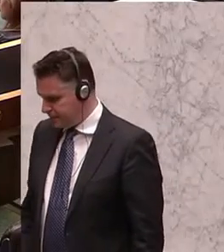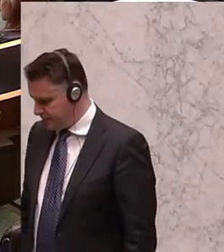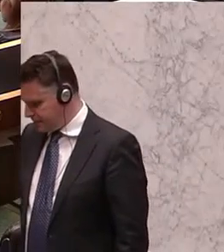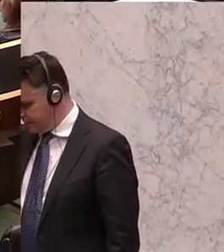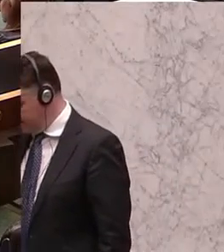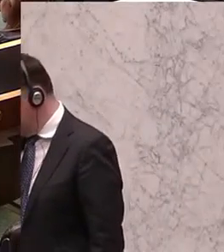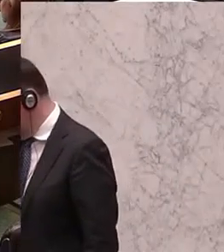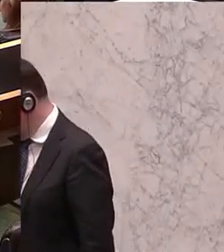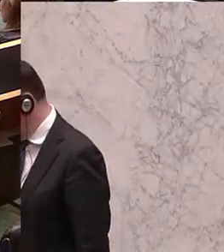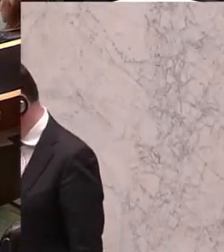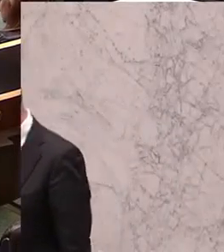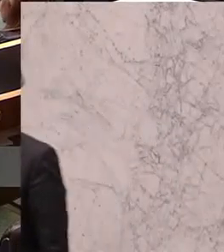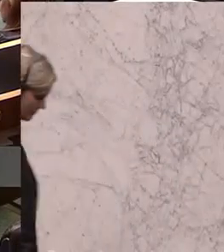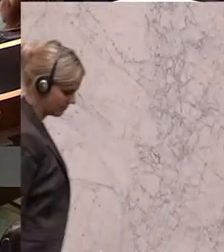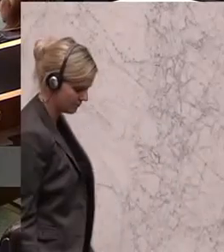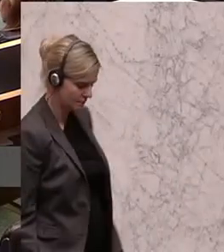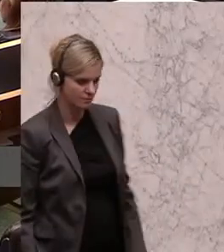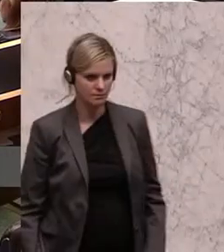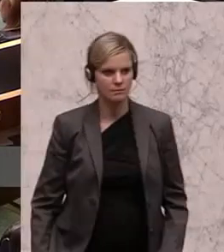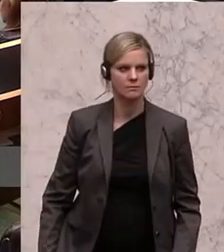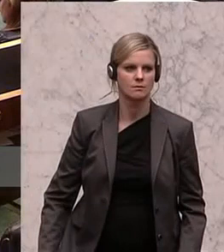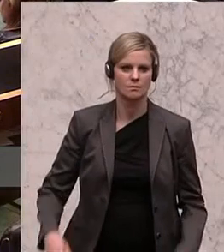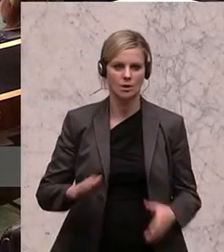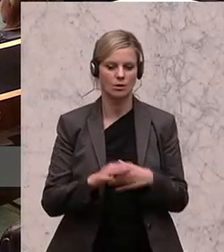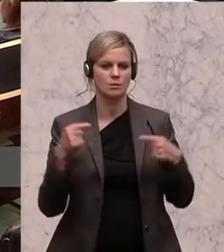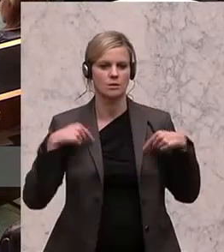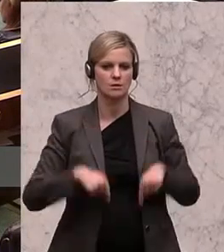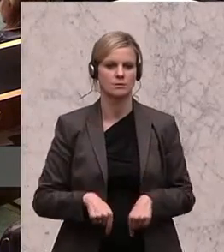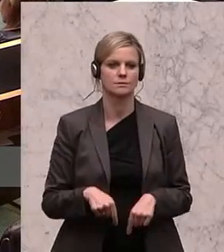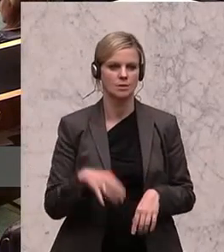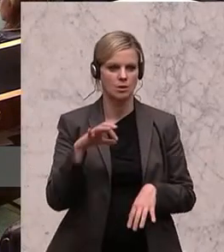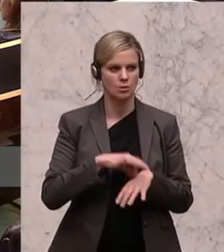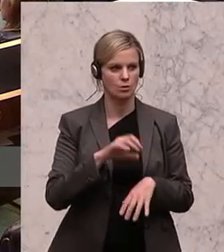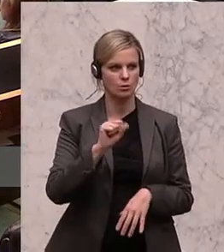Argumentiert Christoph Matznetter von der SPÖ für eine Unterstützung des